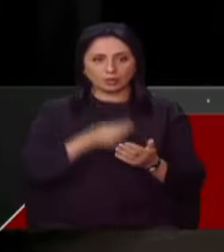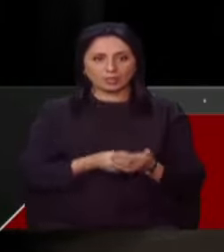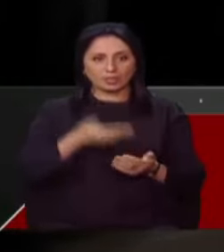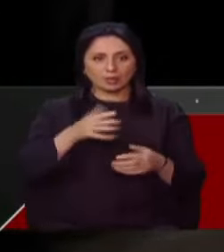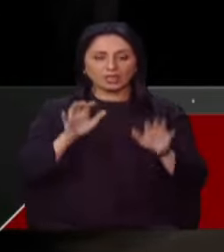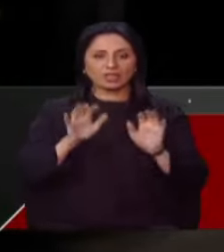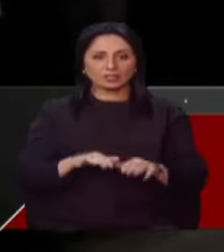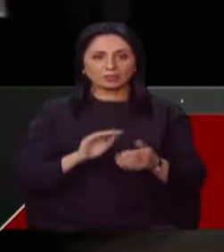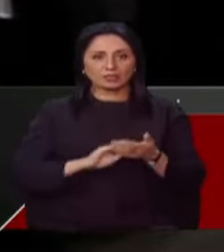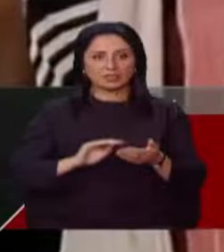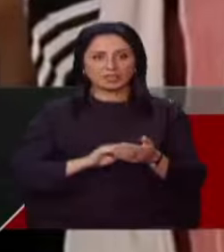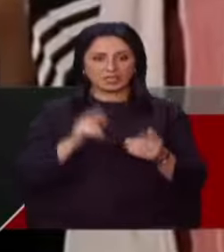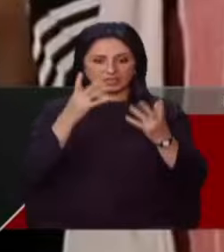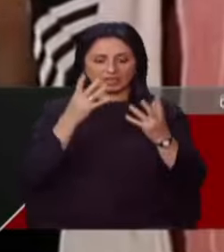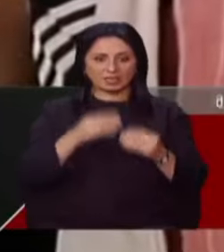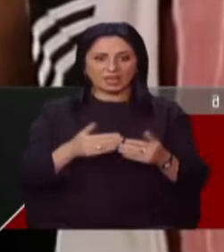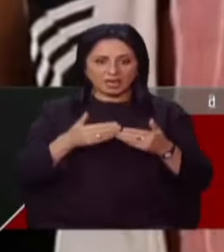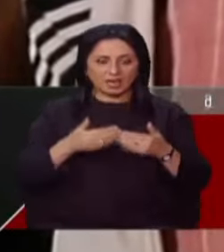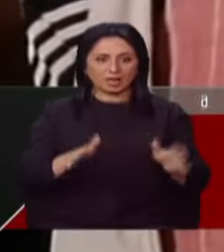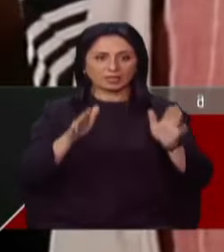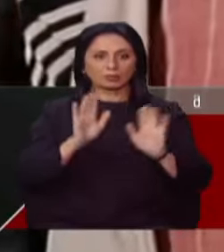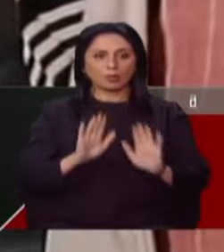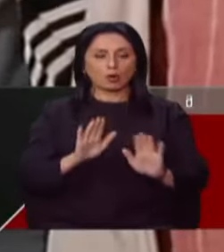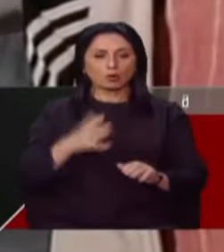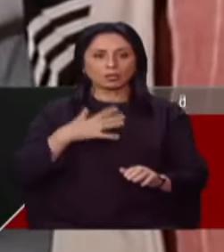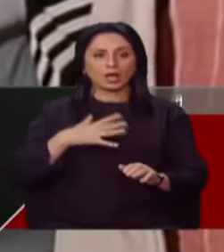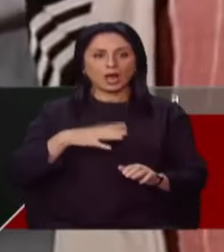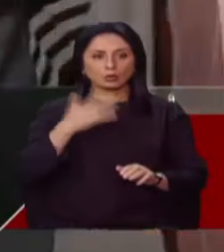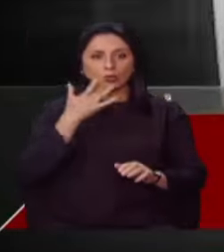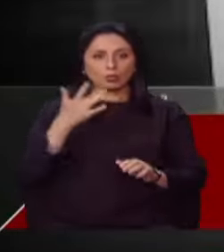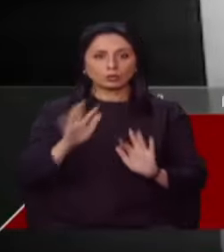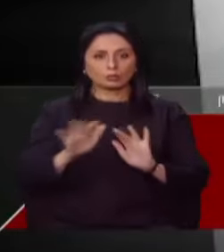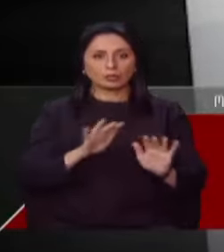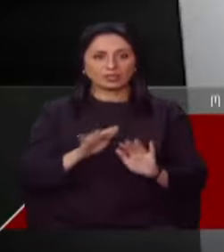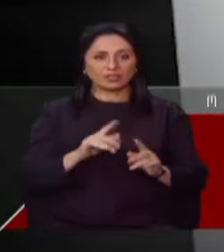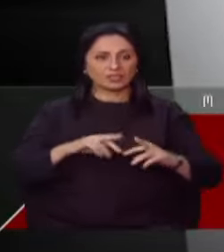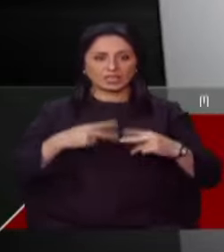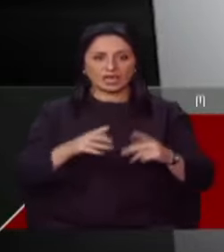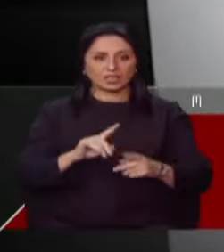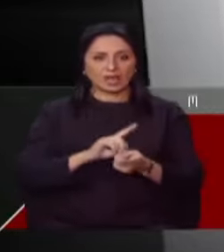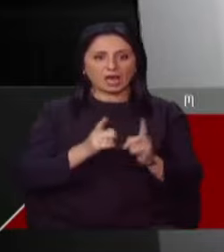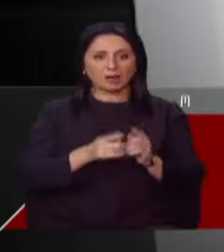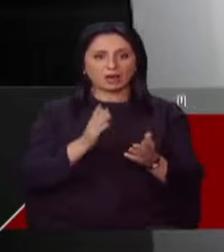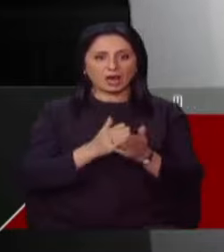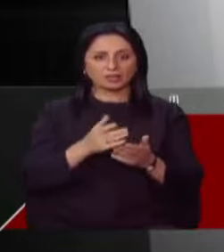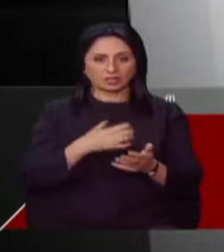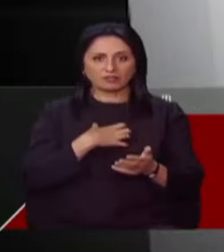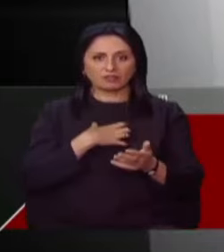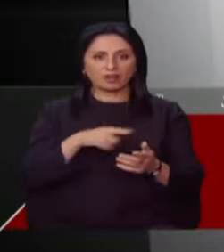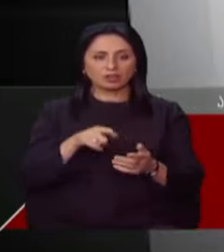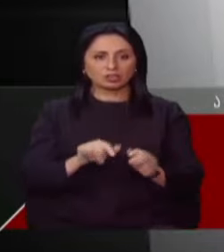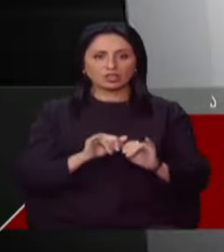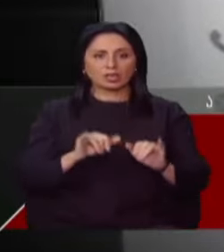საპატიო თავმჯდომარე წერს, რომ ეს დღე გარდამტეხად მხოლოდ ქართული პოლიტიკური პროცესებისთვის არ ქცეულა, არამედ იქცა ქვაკუთხედად